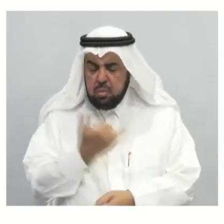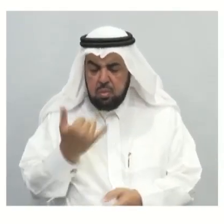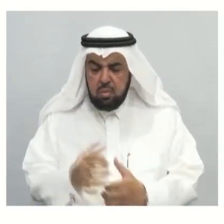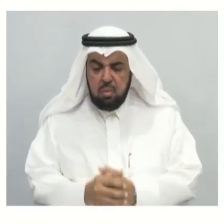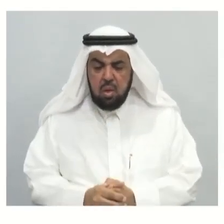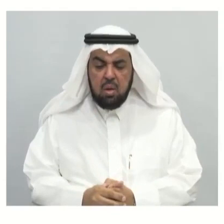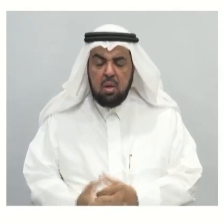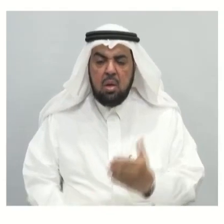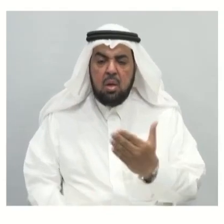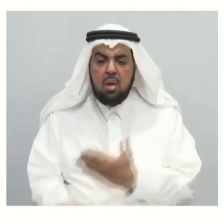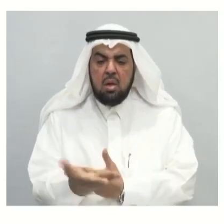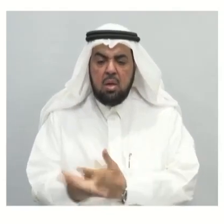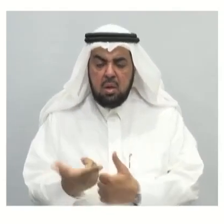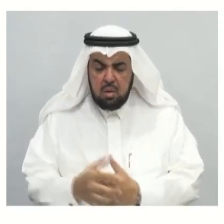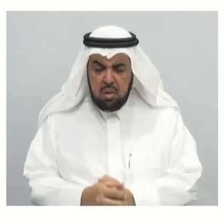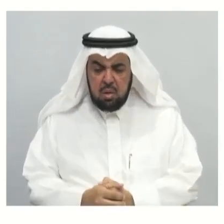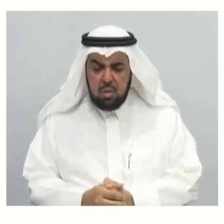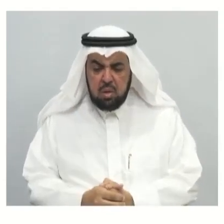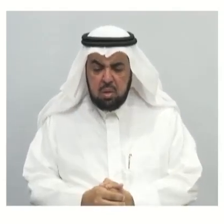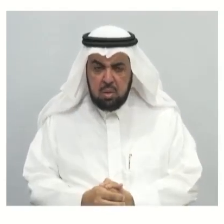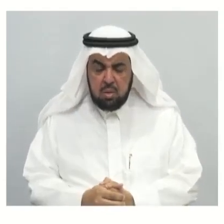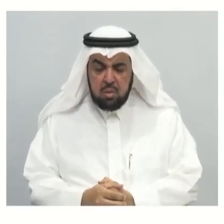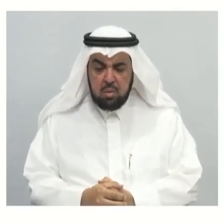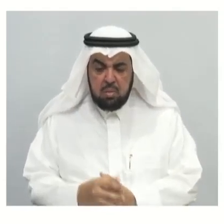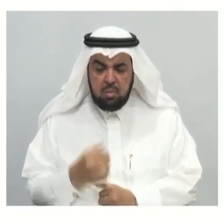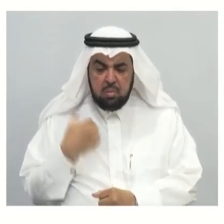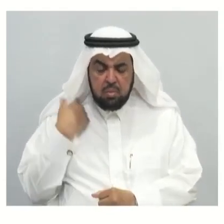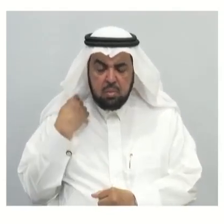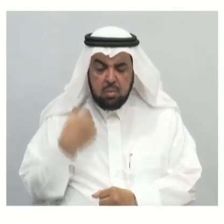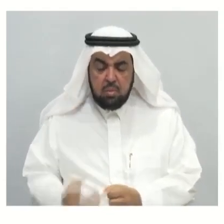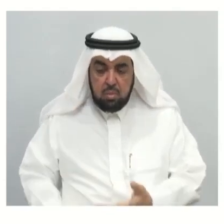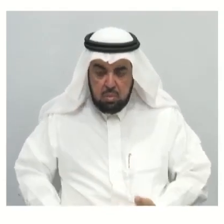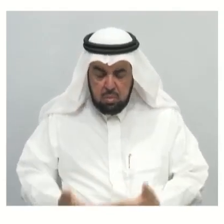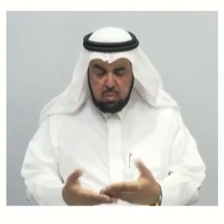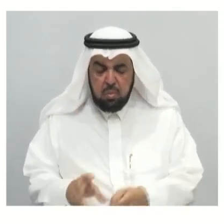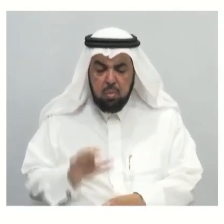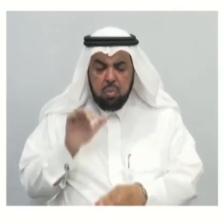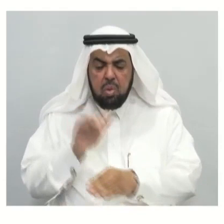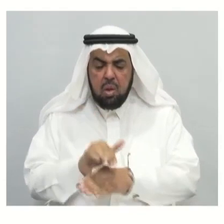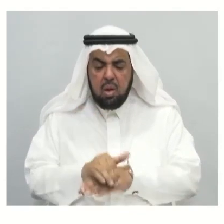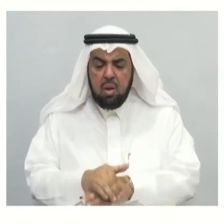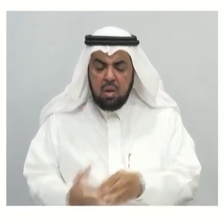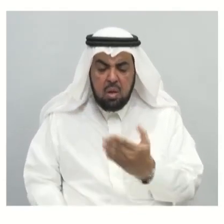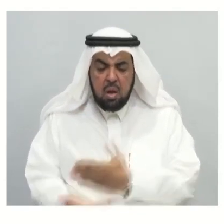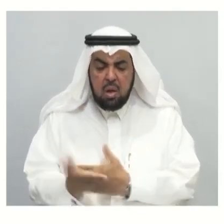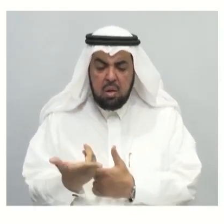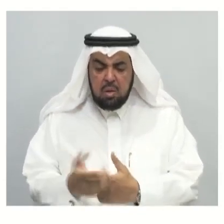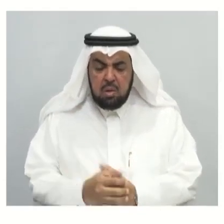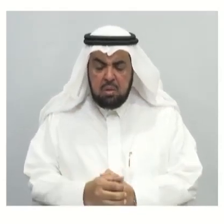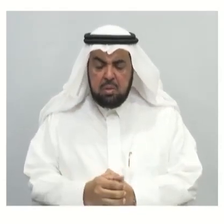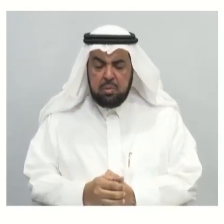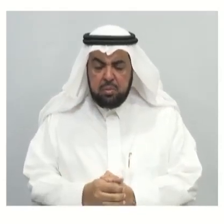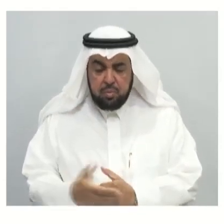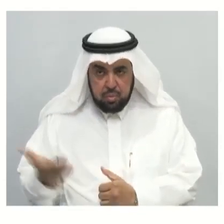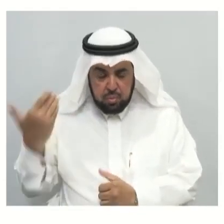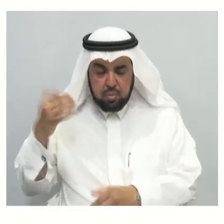ماذا نتج عن هذه الاجتماعات و ايضا تقديم بعض الاقتراحات نتج عنها ماذا سبق ان